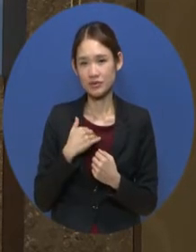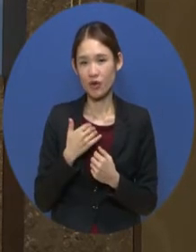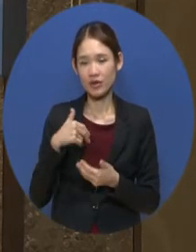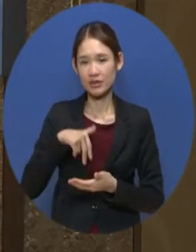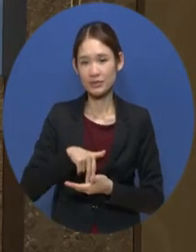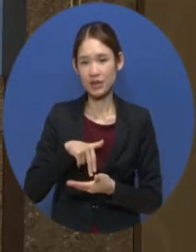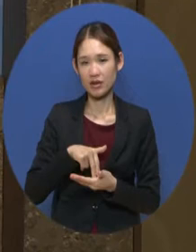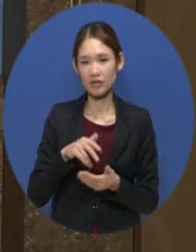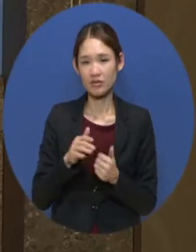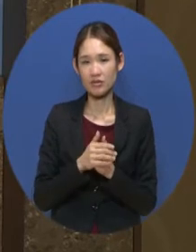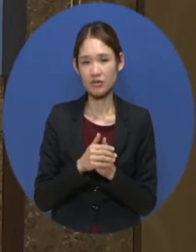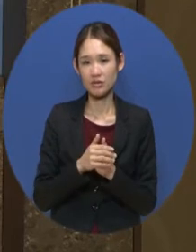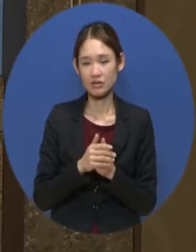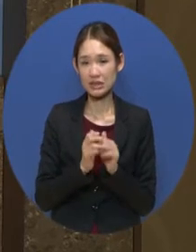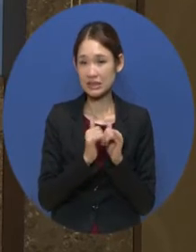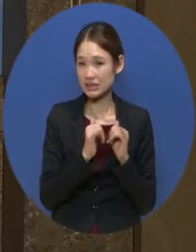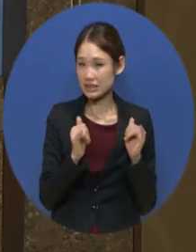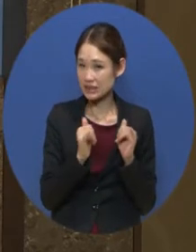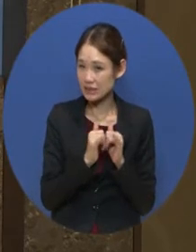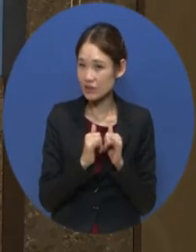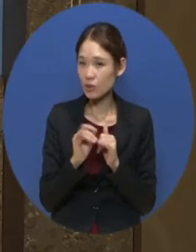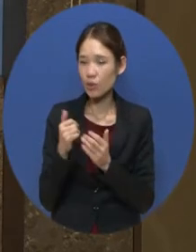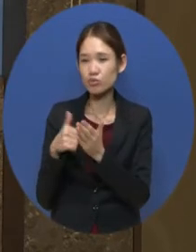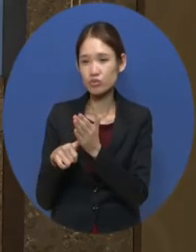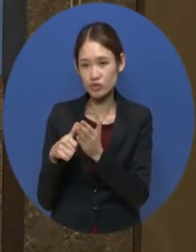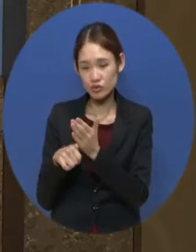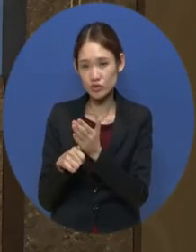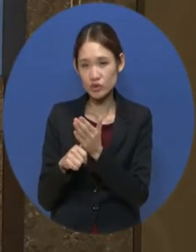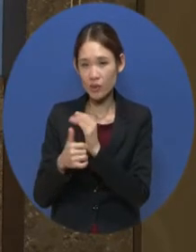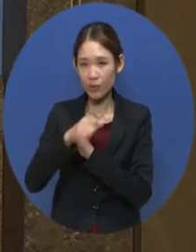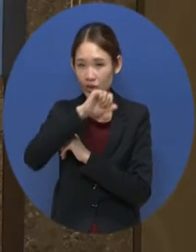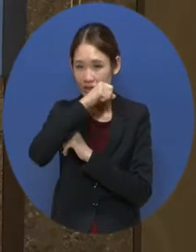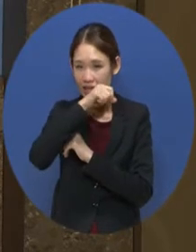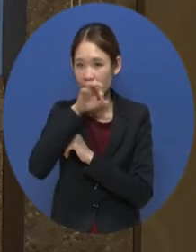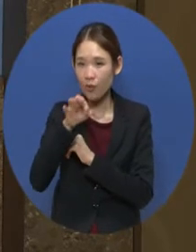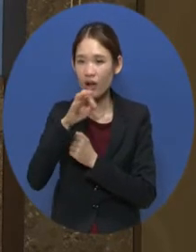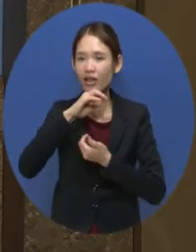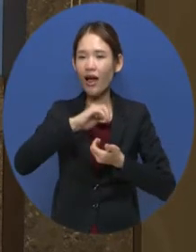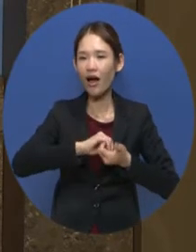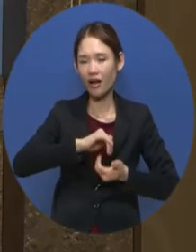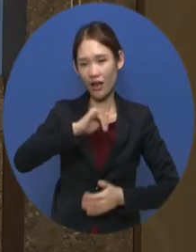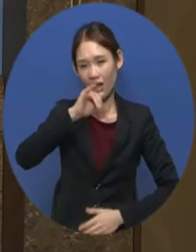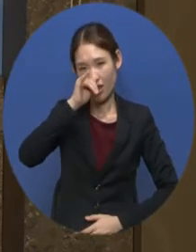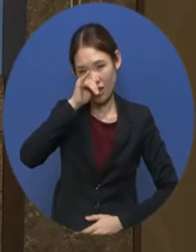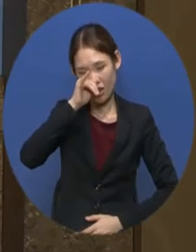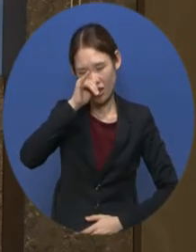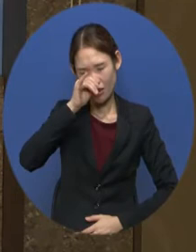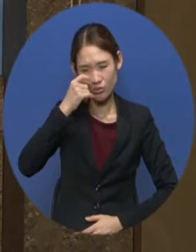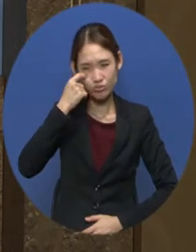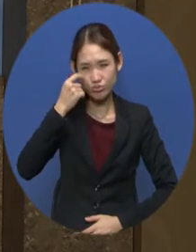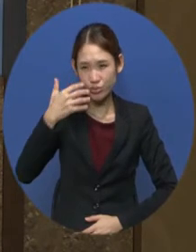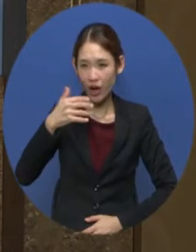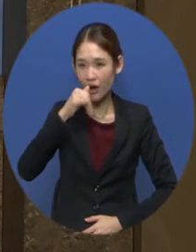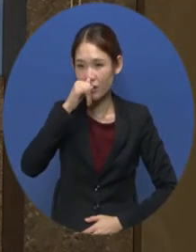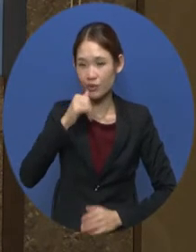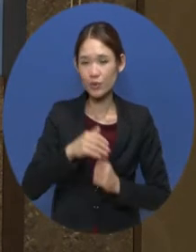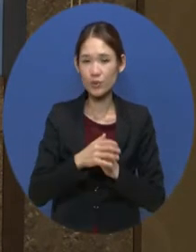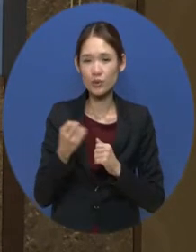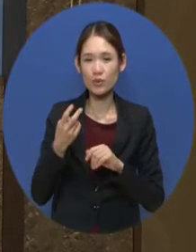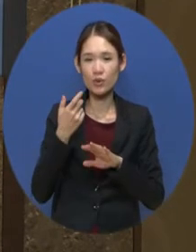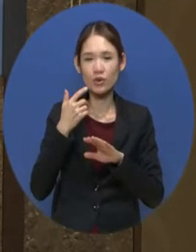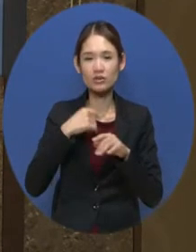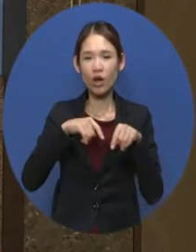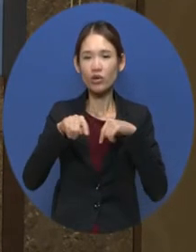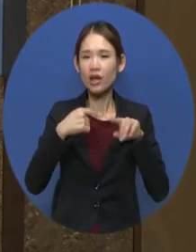이제 어떤 인적인 또 물적인 재원의 한계가 있는 부분들이 분명히 있어요. 또 때로는 정책에 막히는 경우도